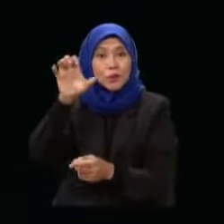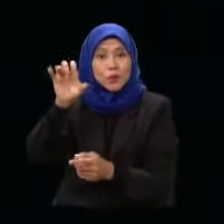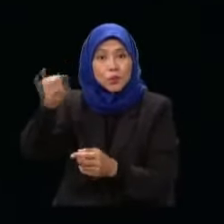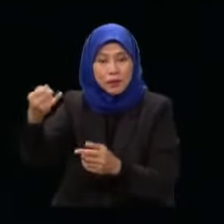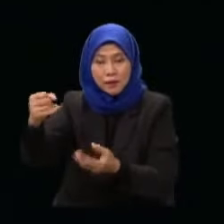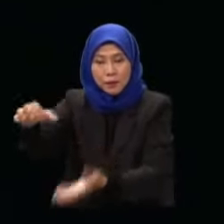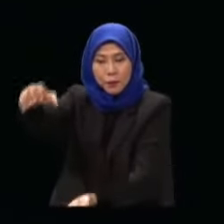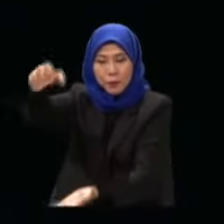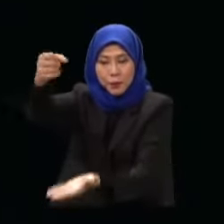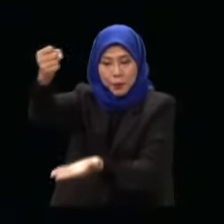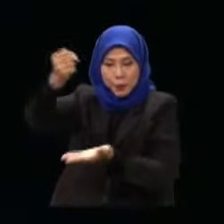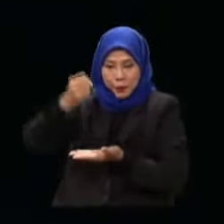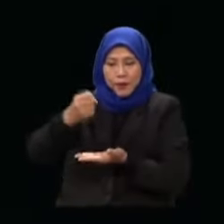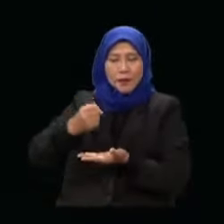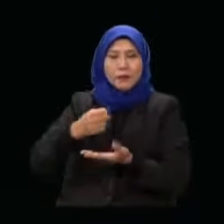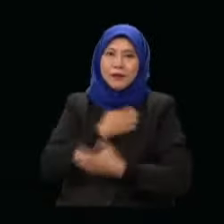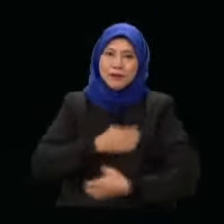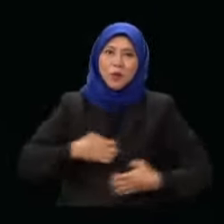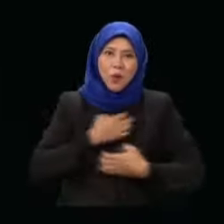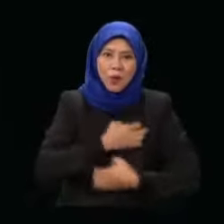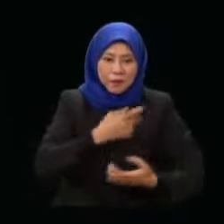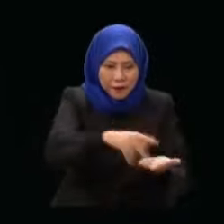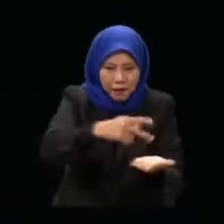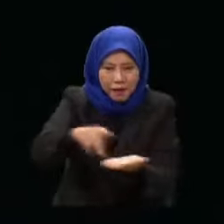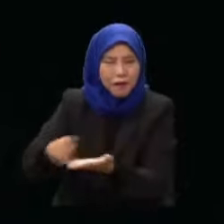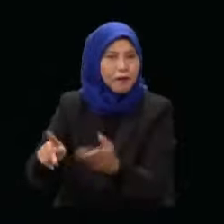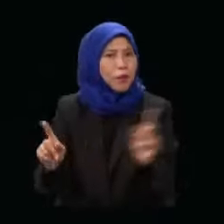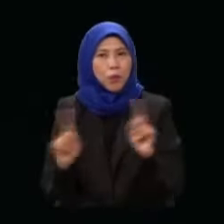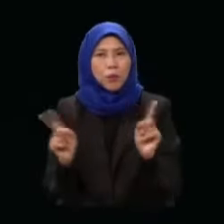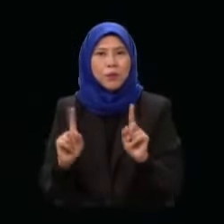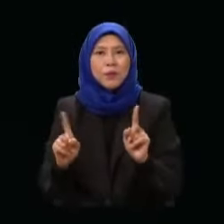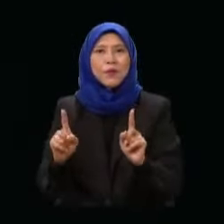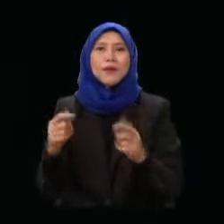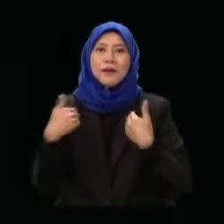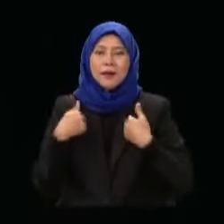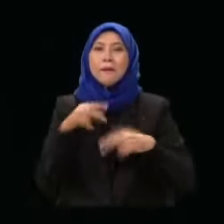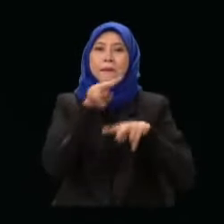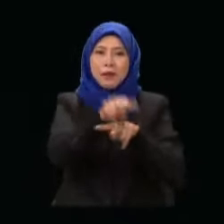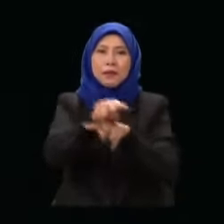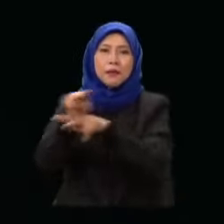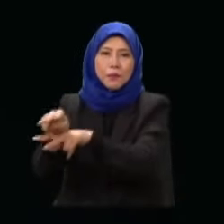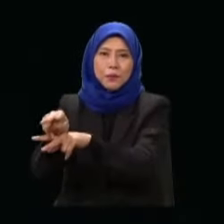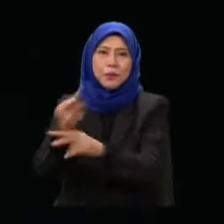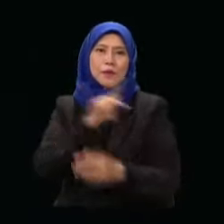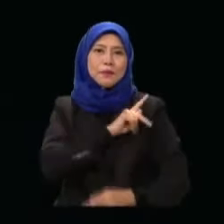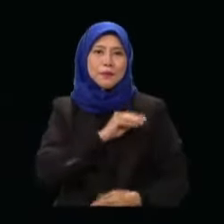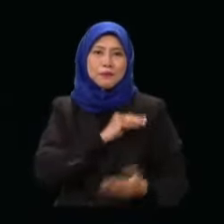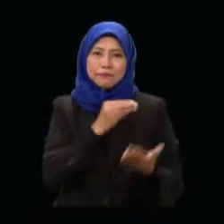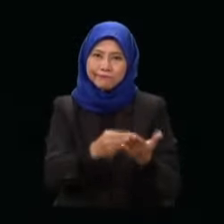apa yang kita anak buah kita boleh uruskan tak Demi apa juga program yang telah disusun oleh mitrane